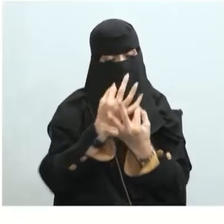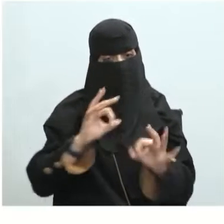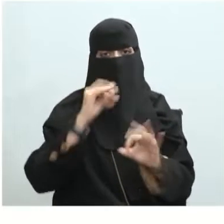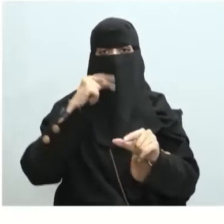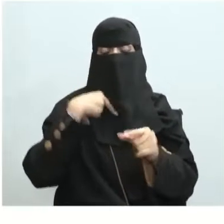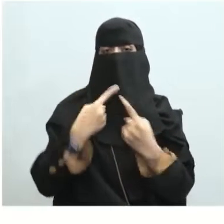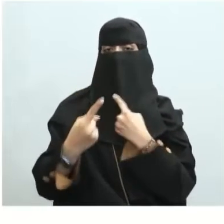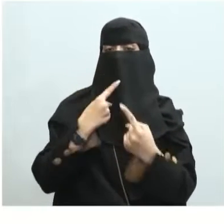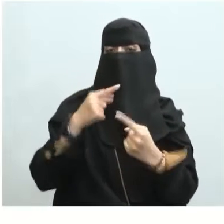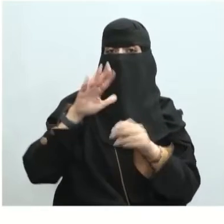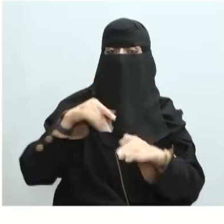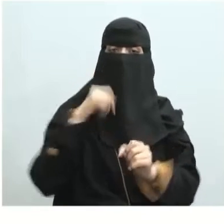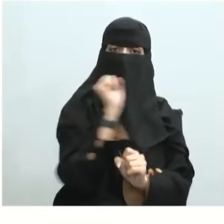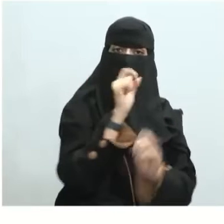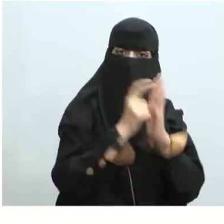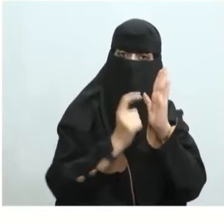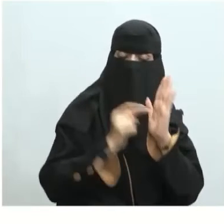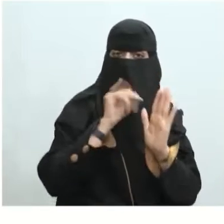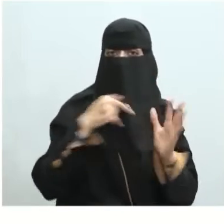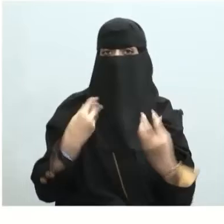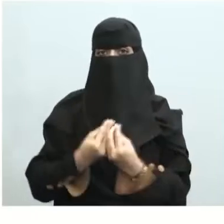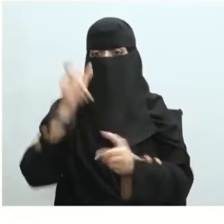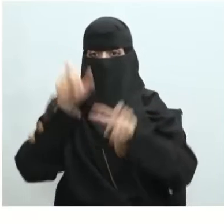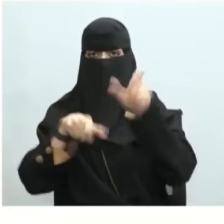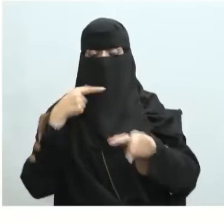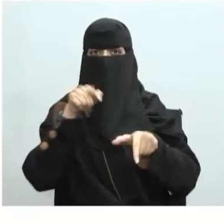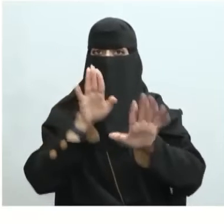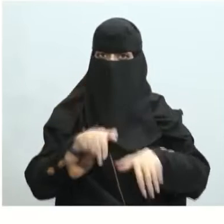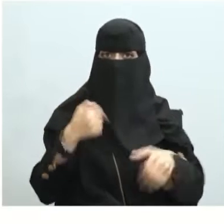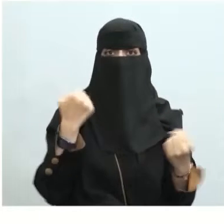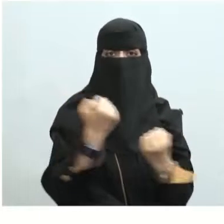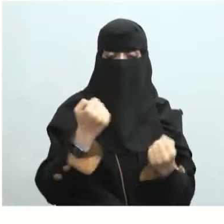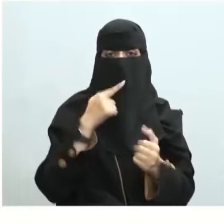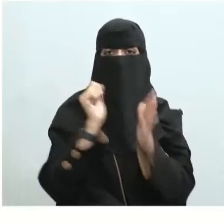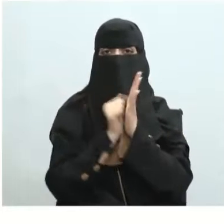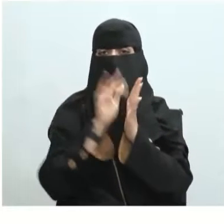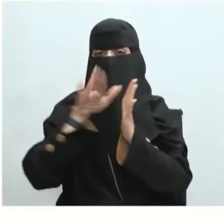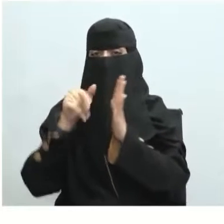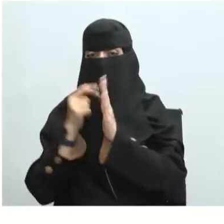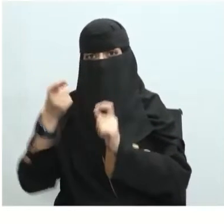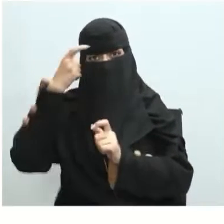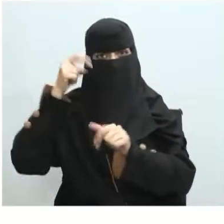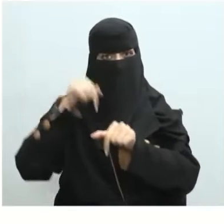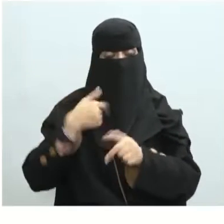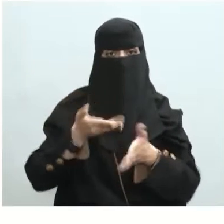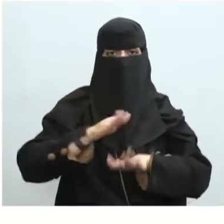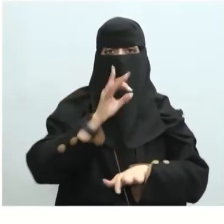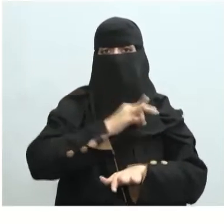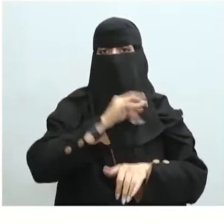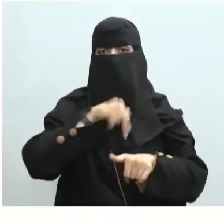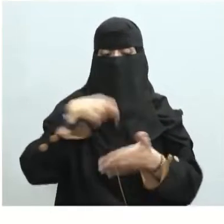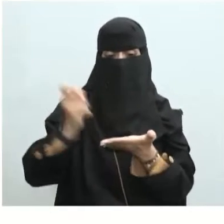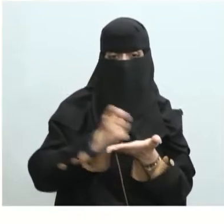ناقش خصائص الانواع الكتابيه مع زملائك وهذا نشاط ايضا منزلي تفهمها جيدا وانتفع بها في